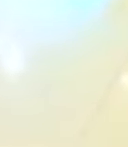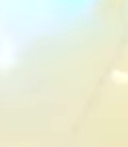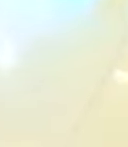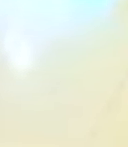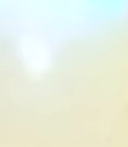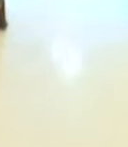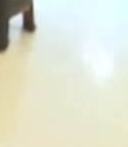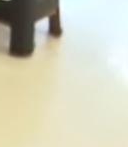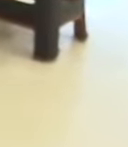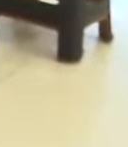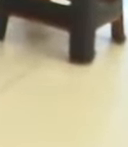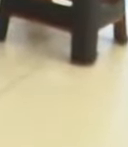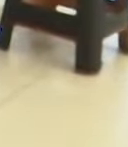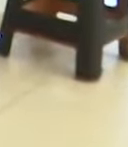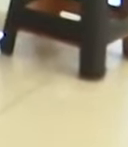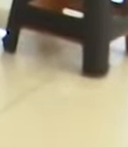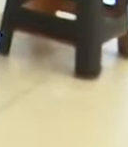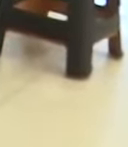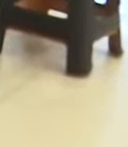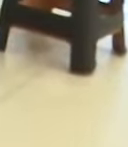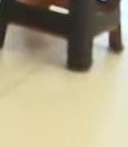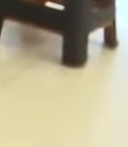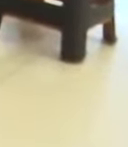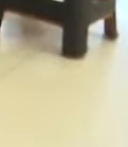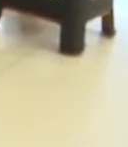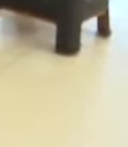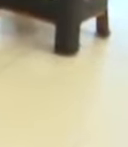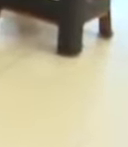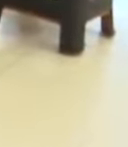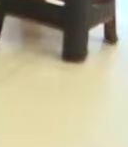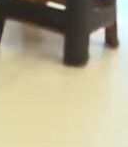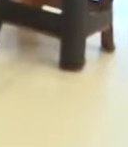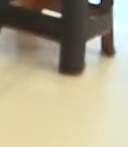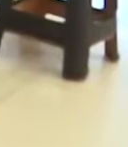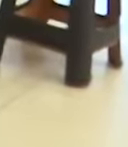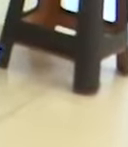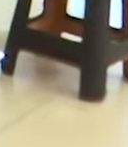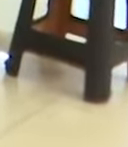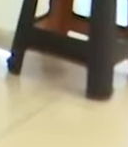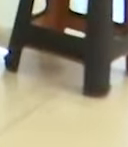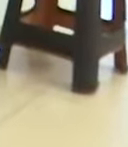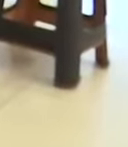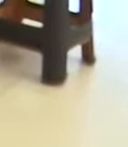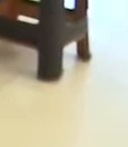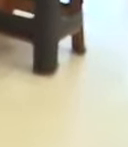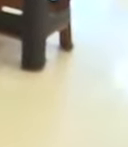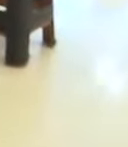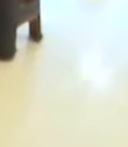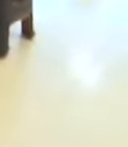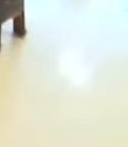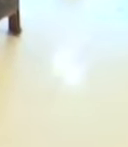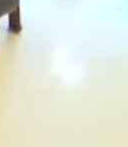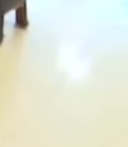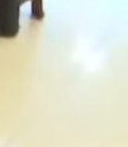G-Town Square, Gading Serpong, Tangerang. Dan sepertinya untuk menu buka puasa kali ini tidak lengkap apabila tidak mencicipi menu-menu khas Korea.